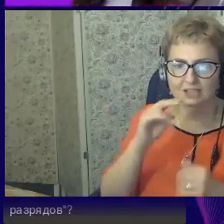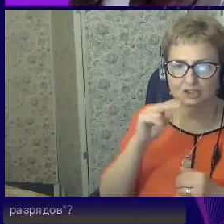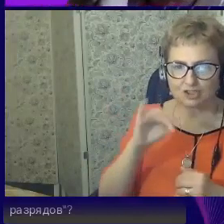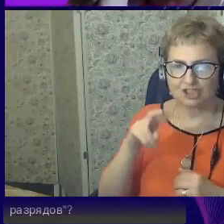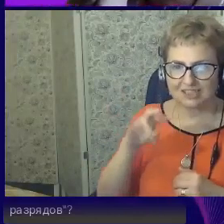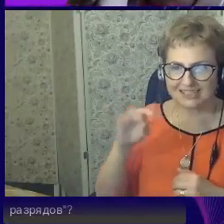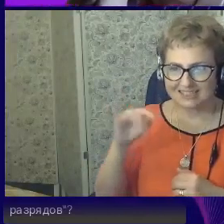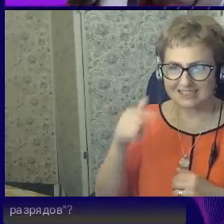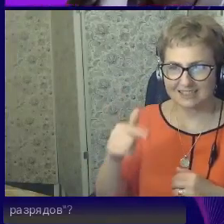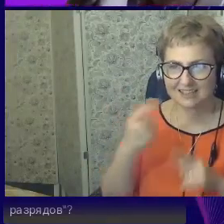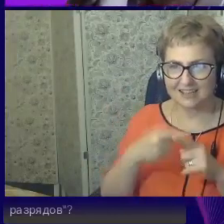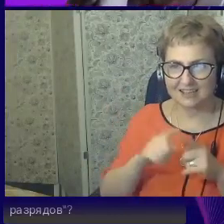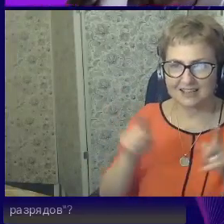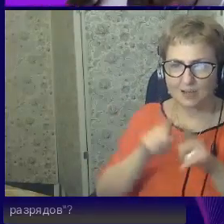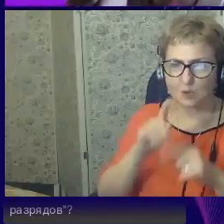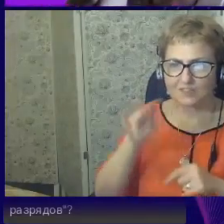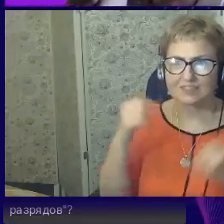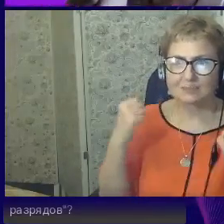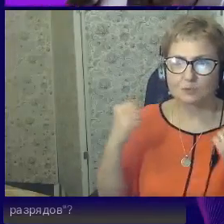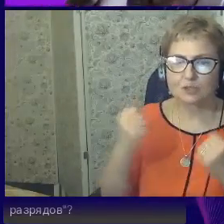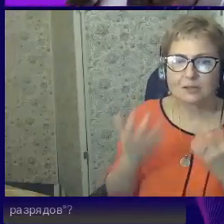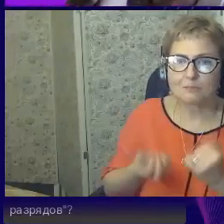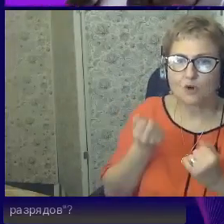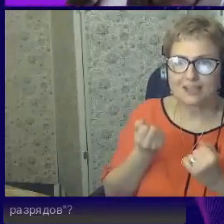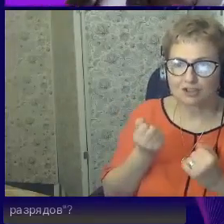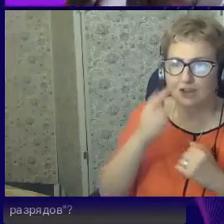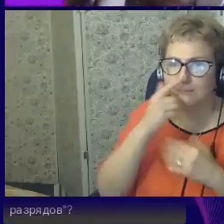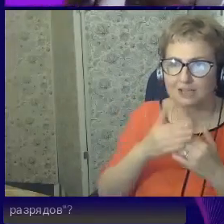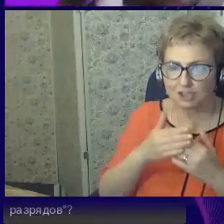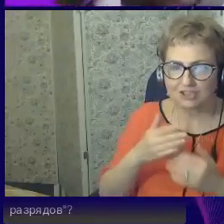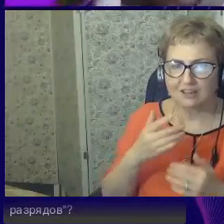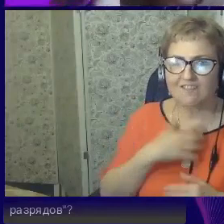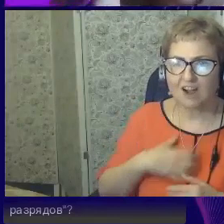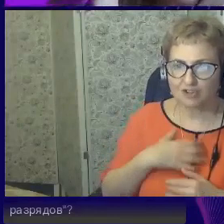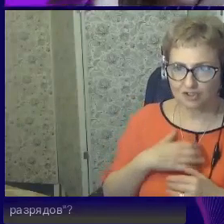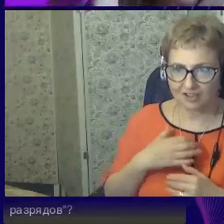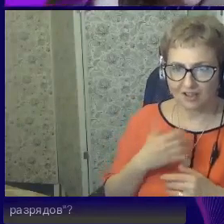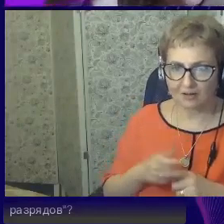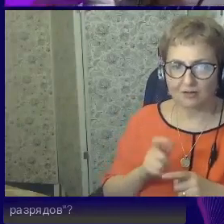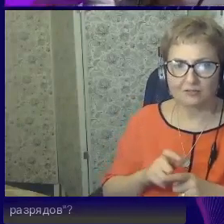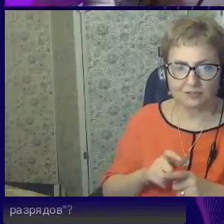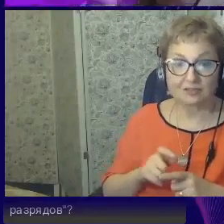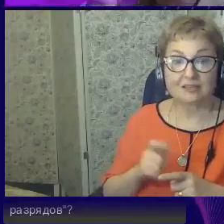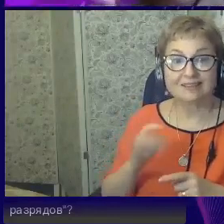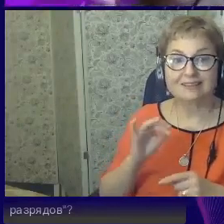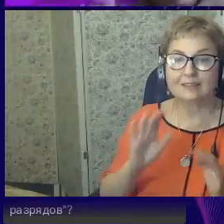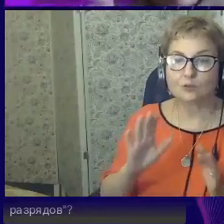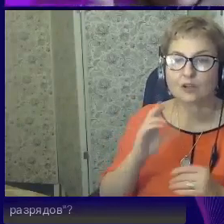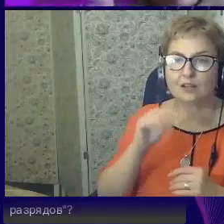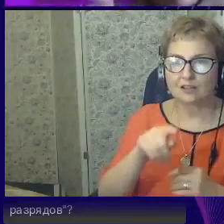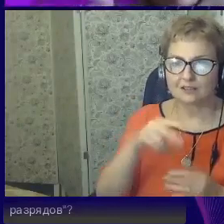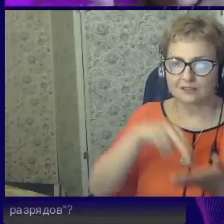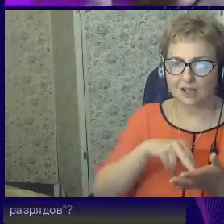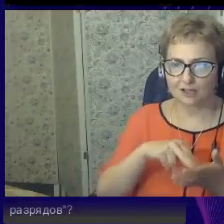чирлидинг, вот, вы знаете, это такой спорт, когда поддержка ближнего своего важна как никогда. Вот. Даже не только тогда,